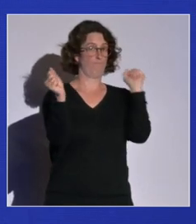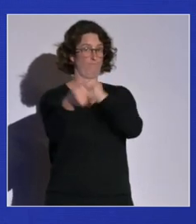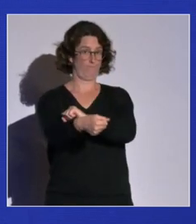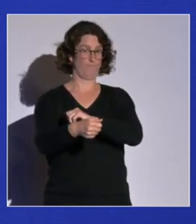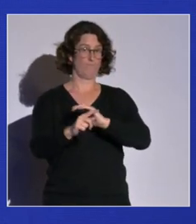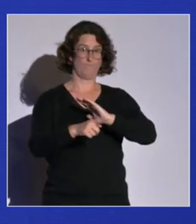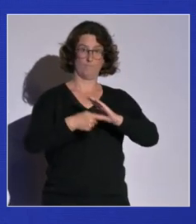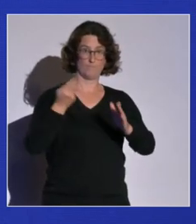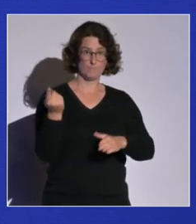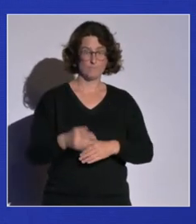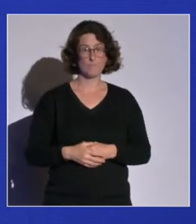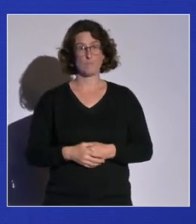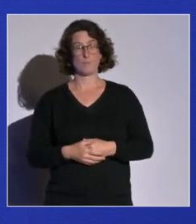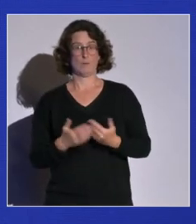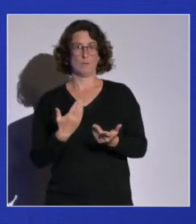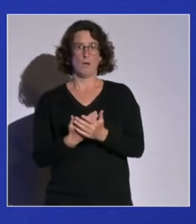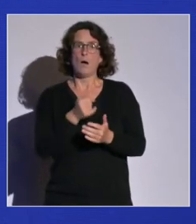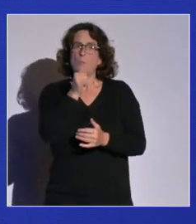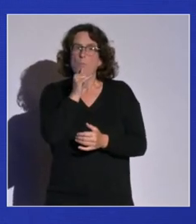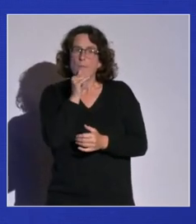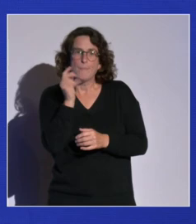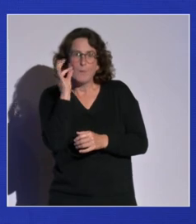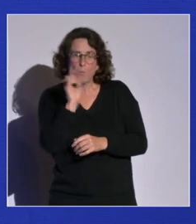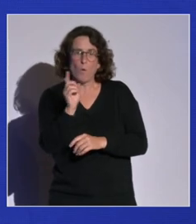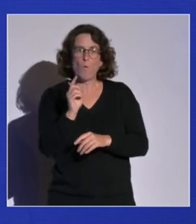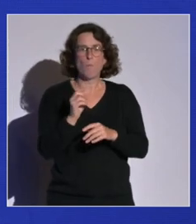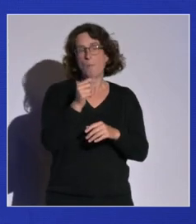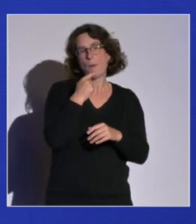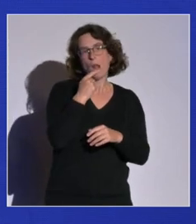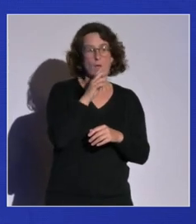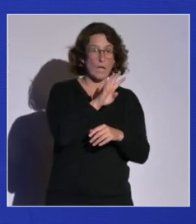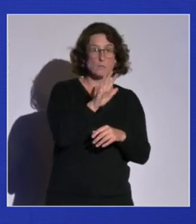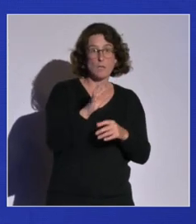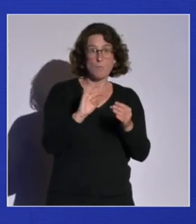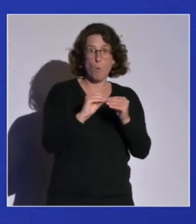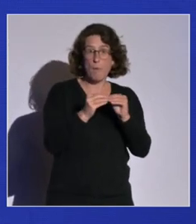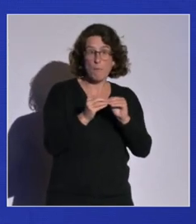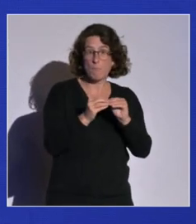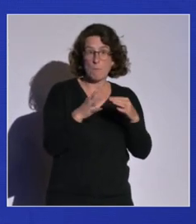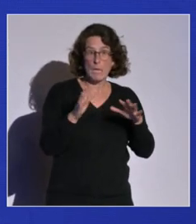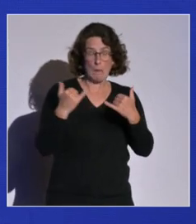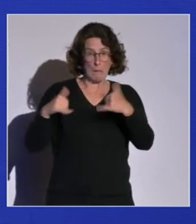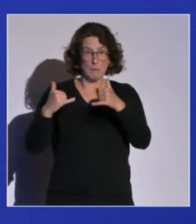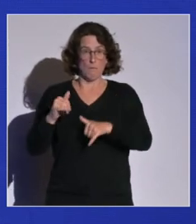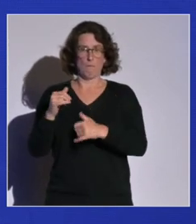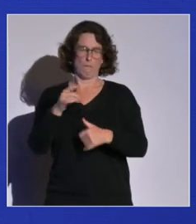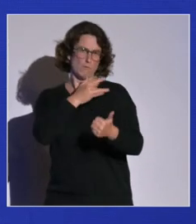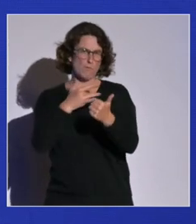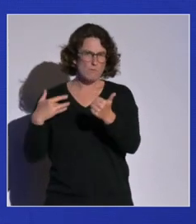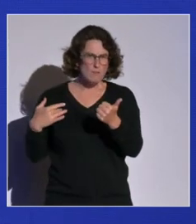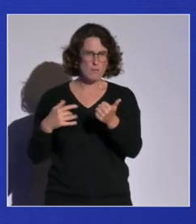Et ce n'est pas le plus mince des défis. Parce que là, j'ai énuméré 4 ou 5 problèmes, mais vous pouvez prendre la santé, le logement,